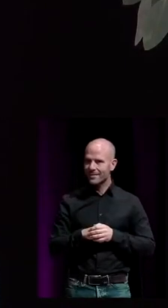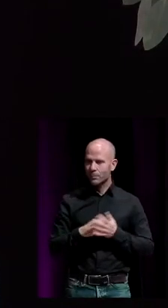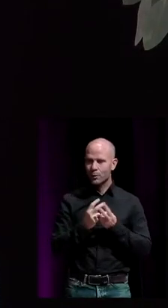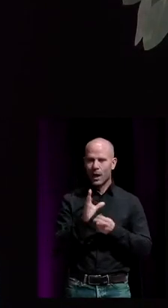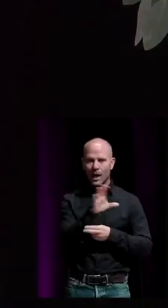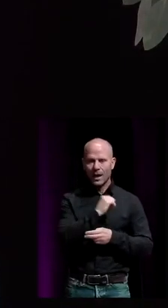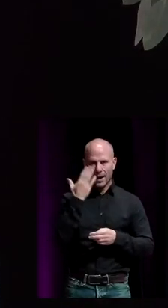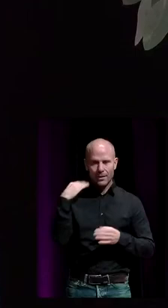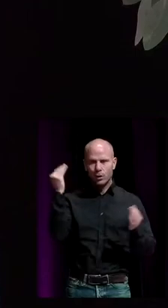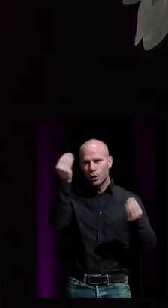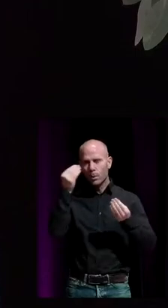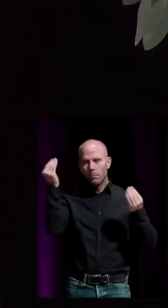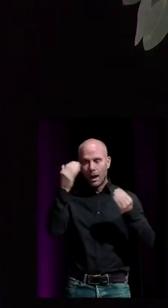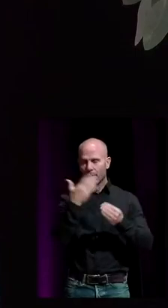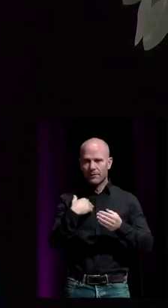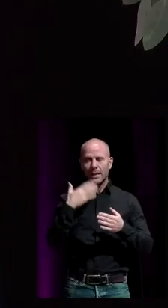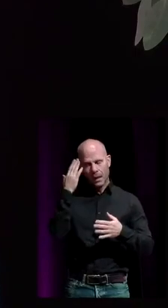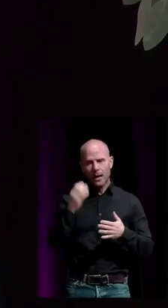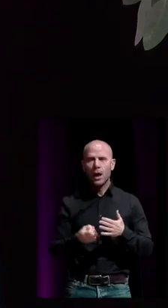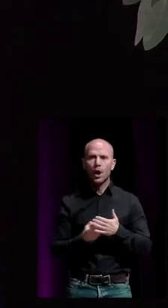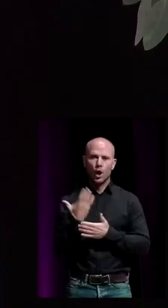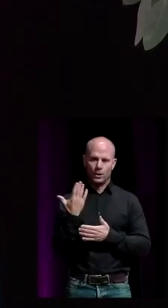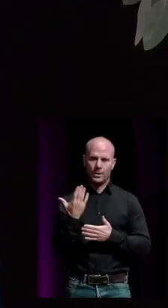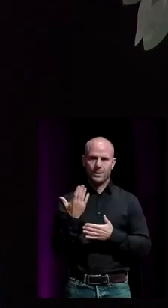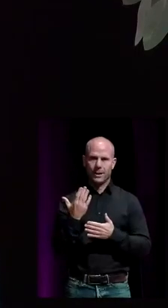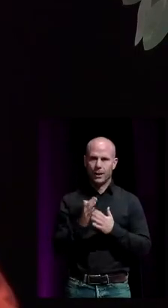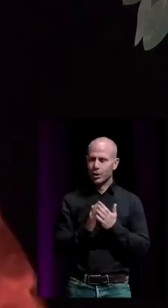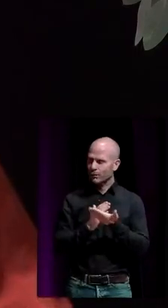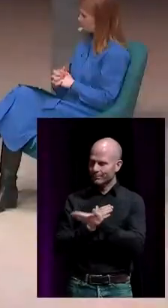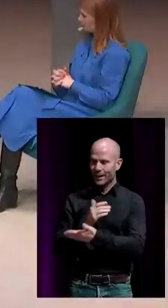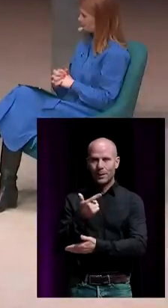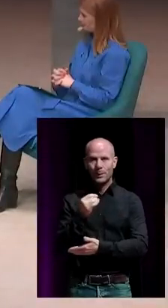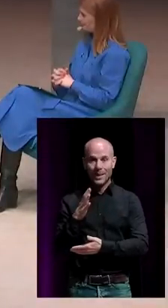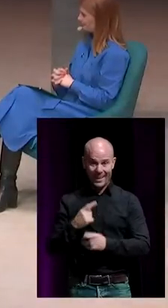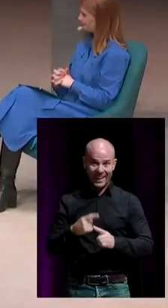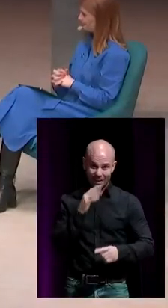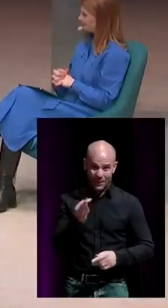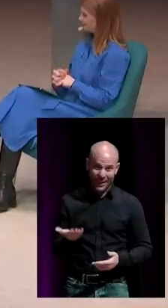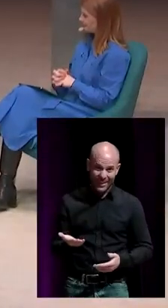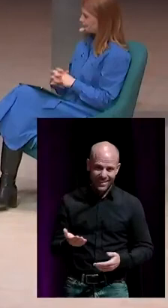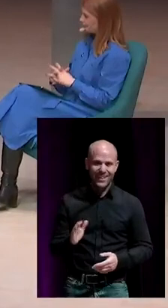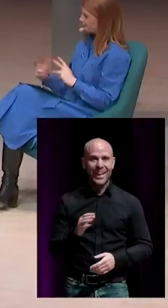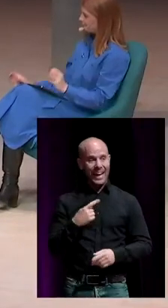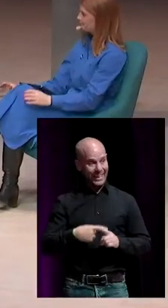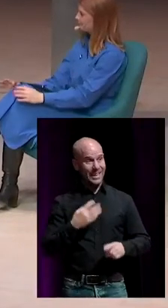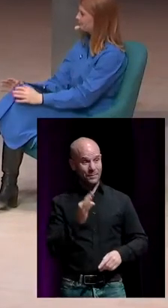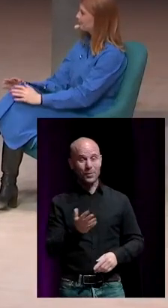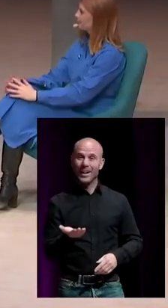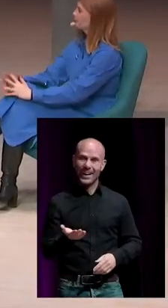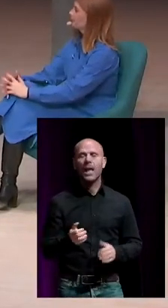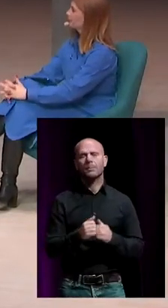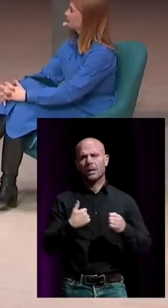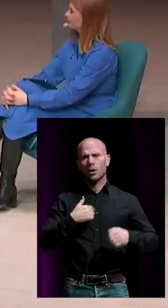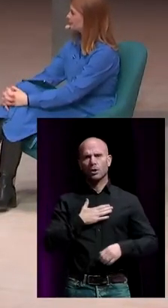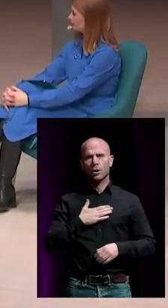att det här kommer vi att kunna lösa. Börja med dig, Tobias, den här enkla frågan. En enkel fråga. Nej, men jag tycker bara den